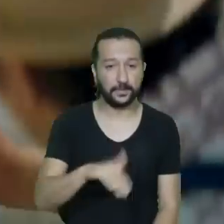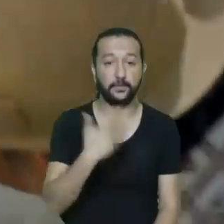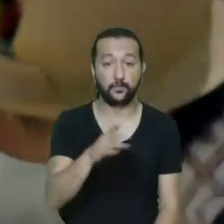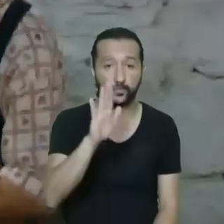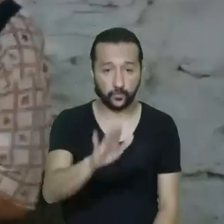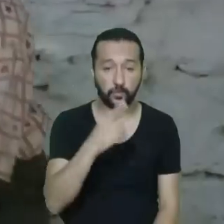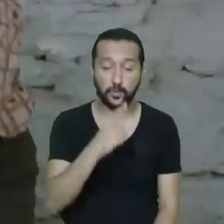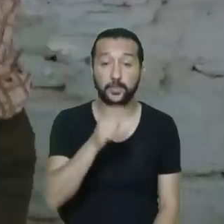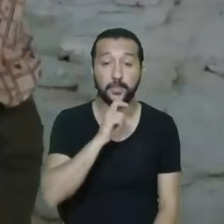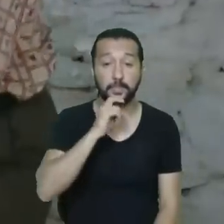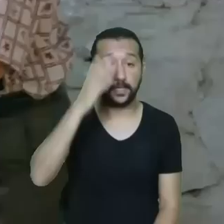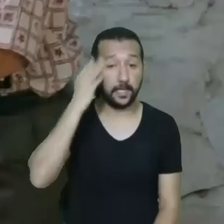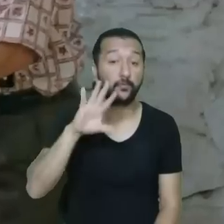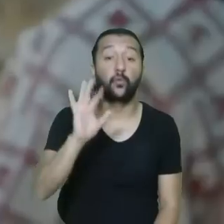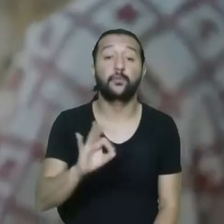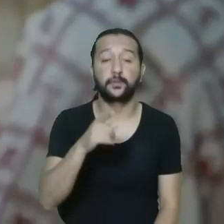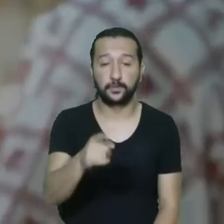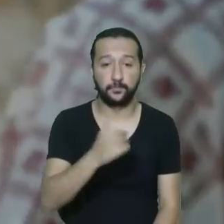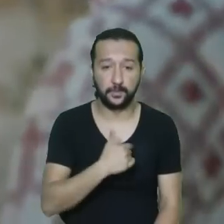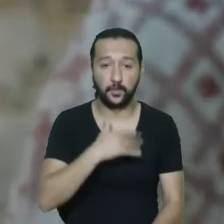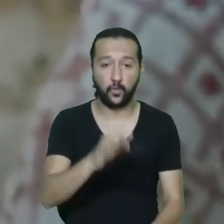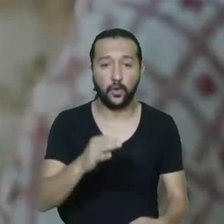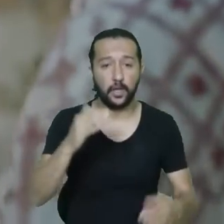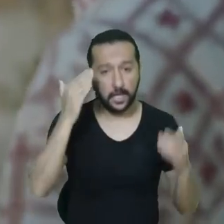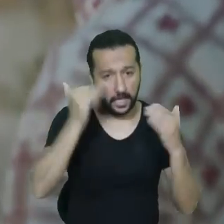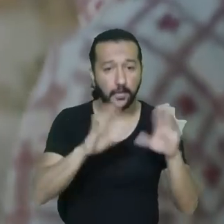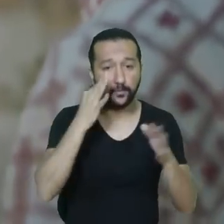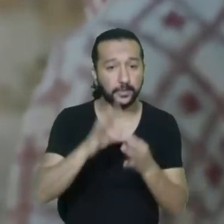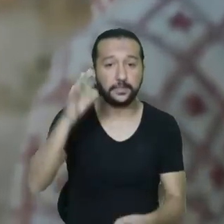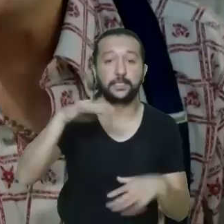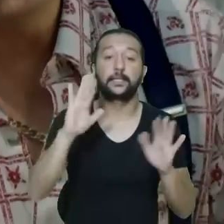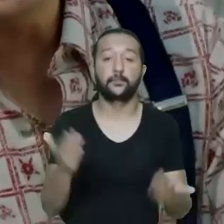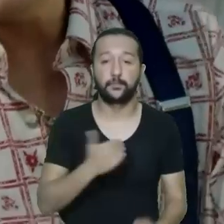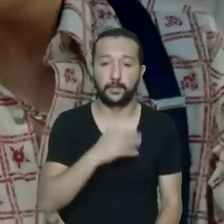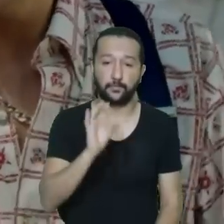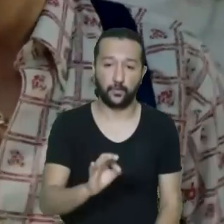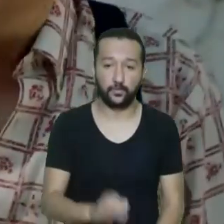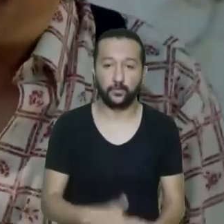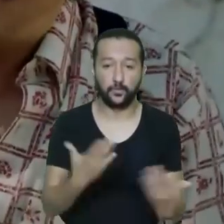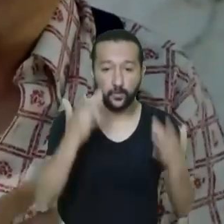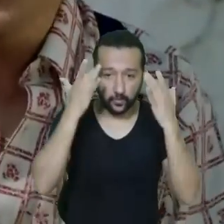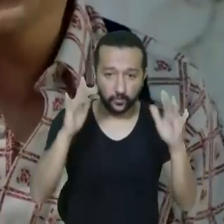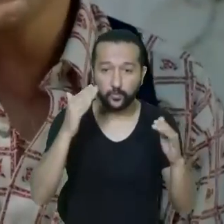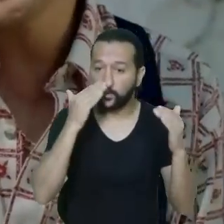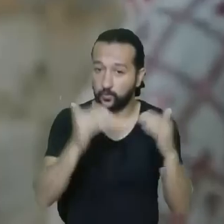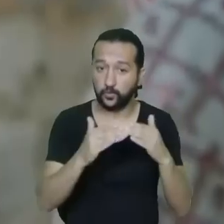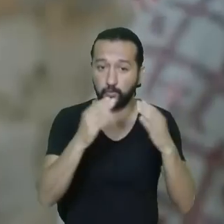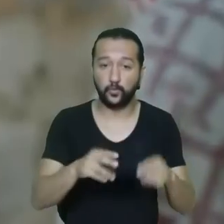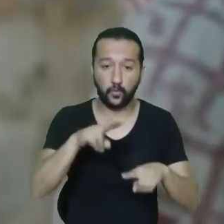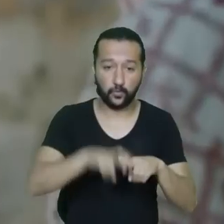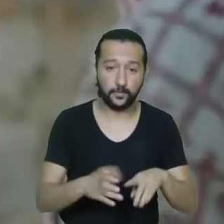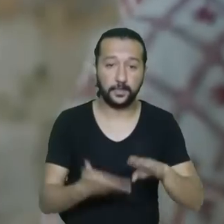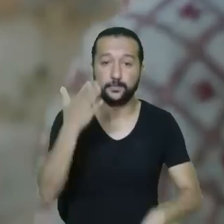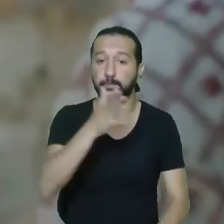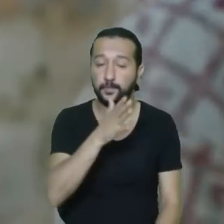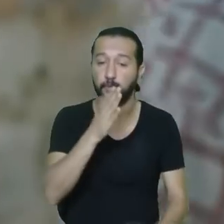gideyim. Aman! Yanlış anlaşılma falan olmasın. Ben öyle geçimsiz falan bir adam değilim yani. Hay böyle kültürlerimizin uyuştuğu, oturmasını